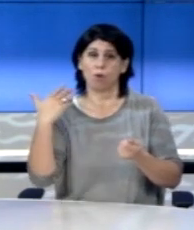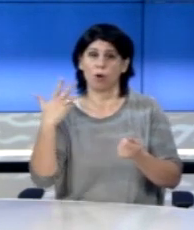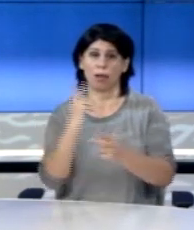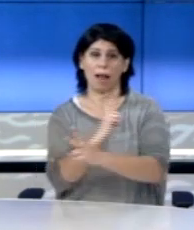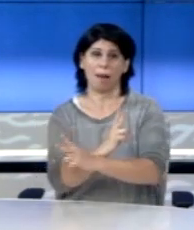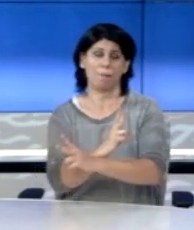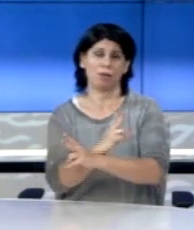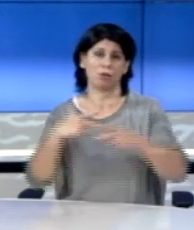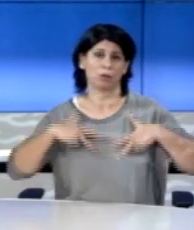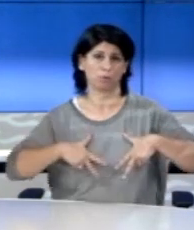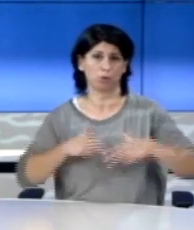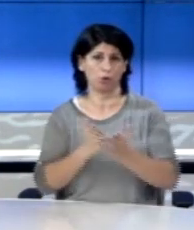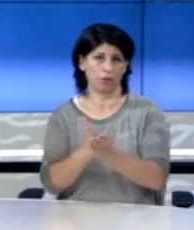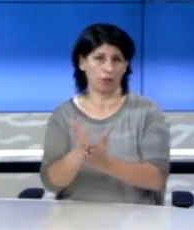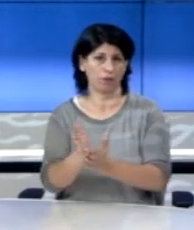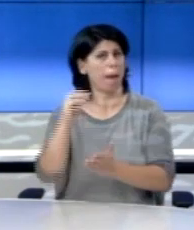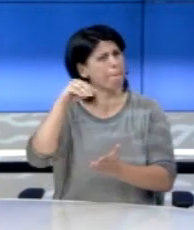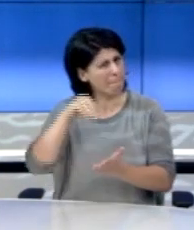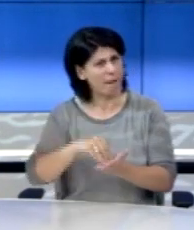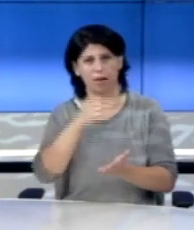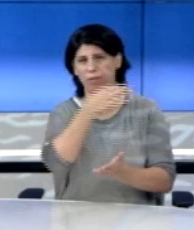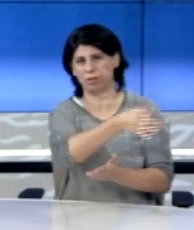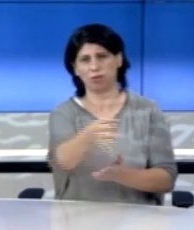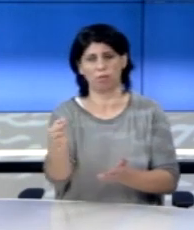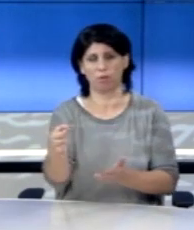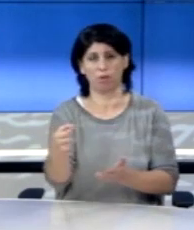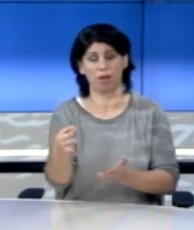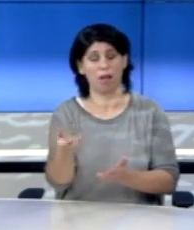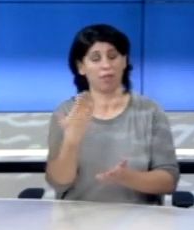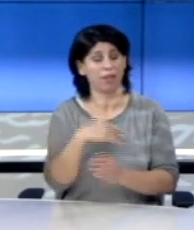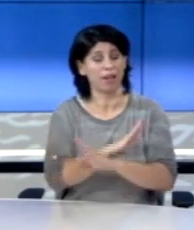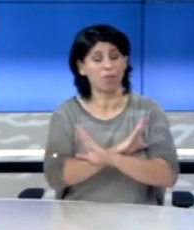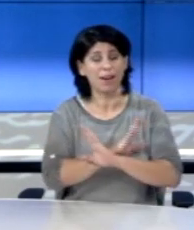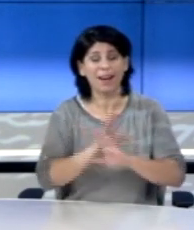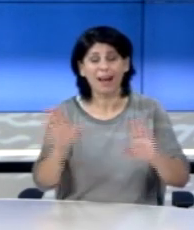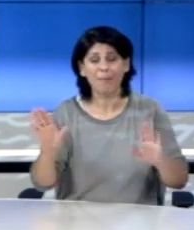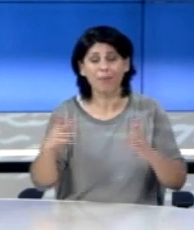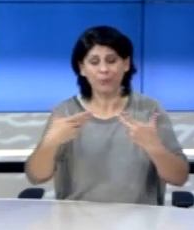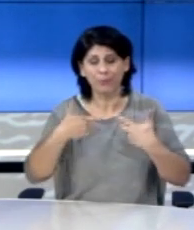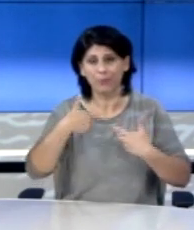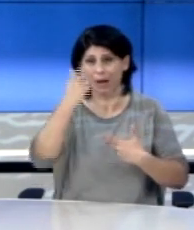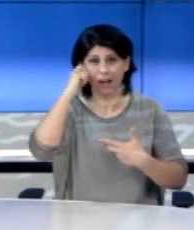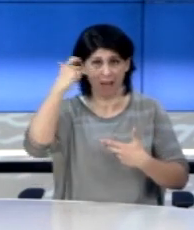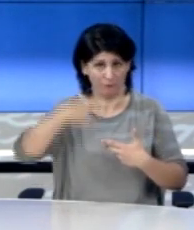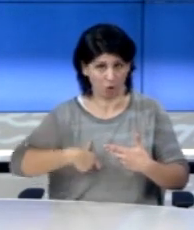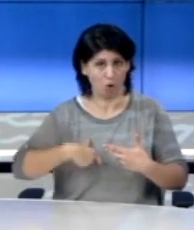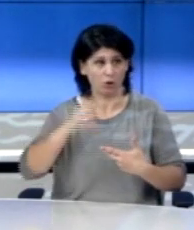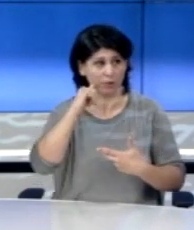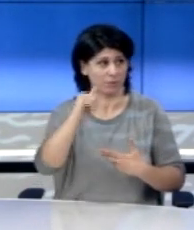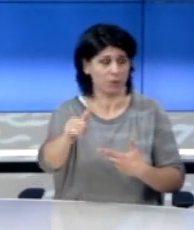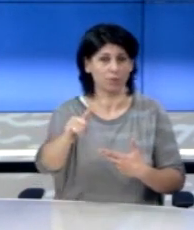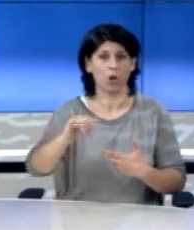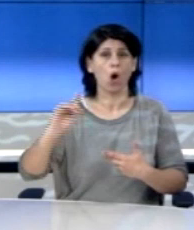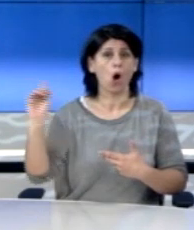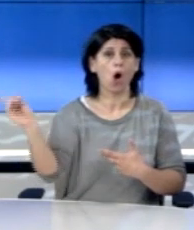Δικαιοσύνης. Θα το ξαναπούμε για μια ακόμη φορά. Δεν έχουμε καμιά αυταπάτη ότι διαχρονικά επί